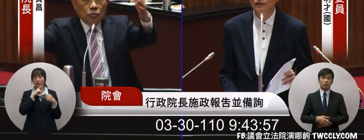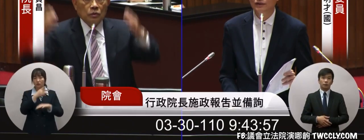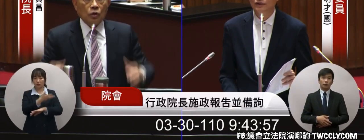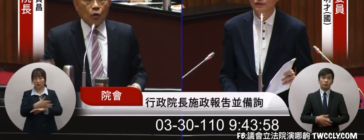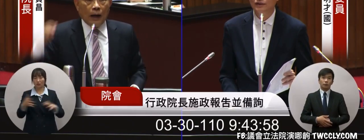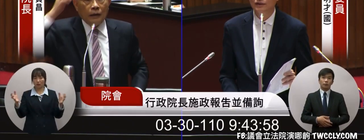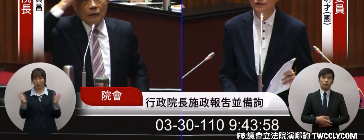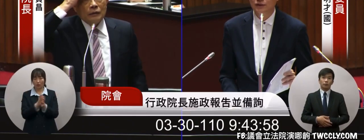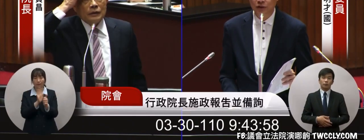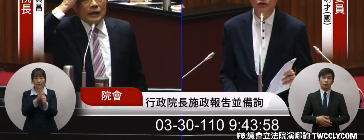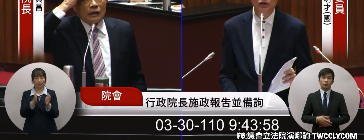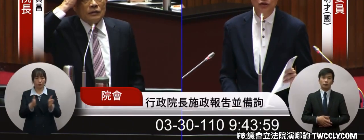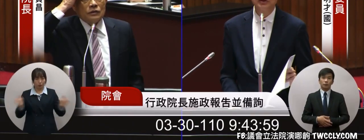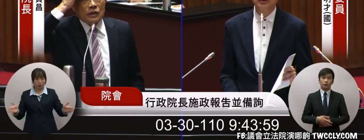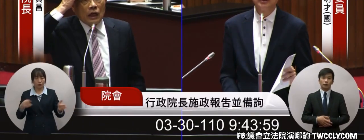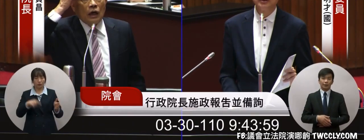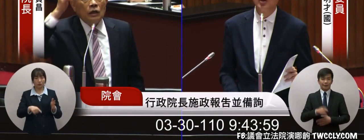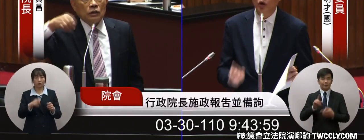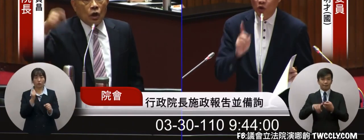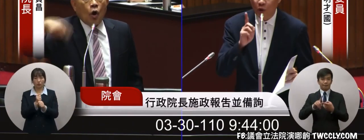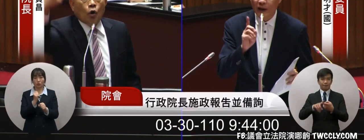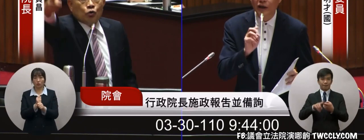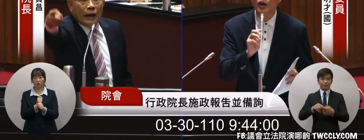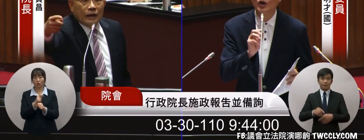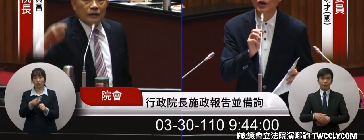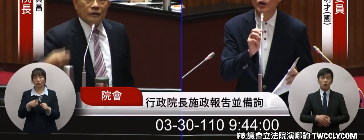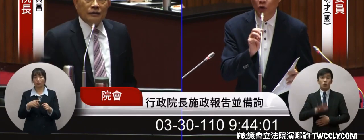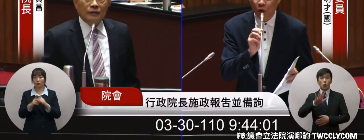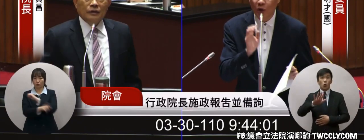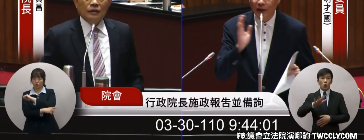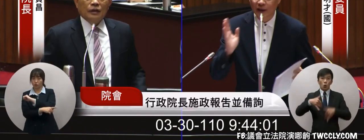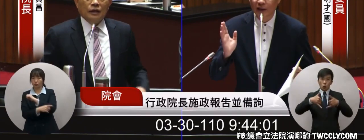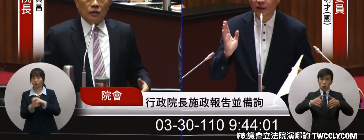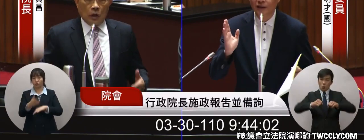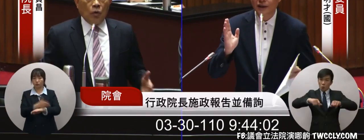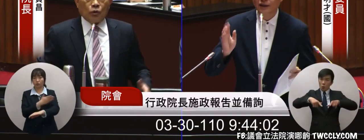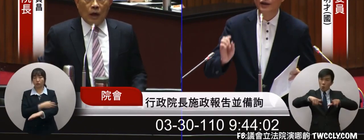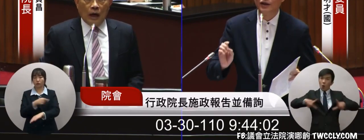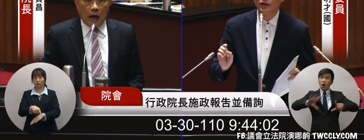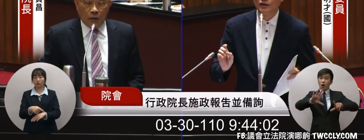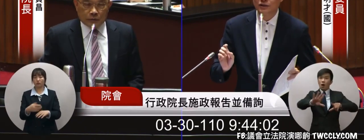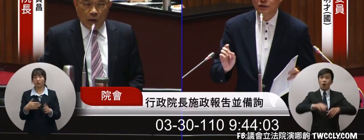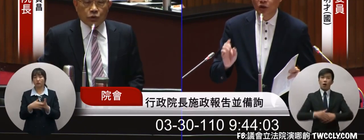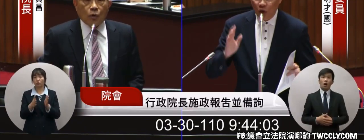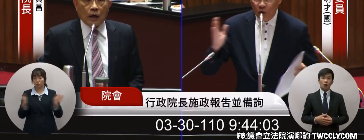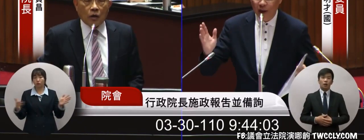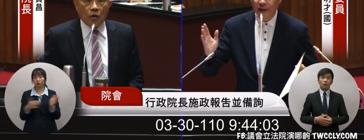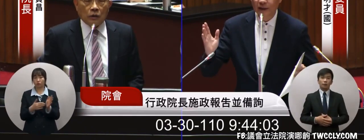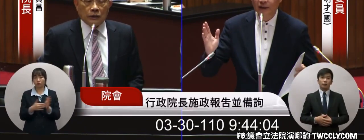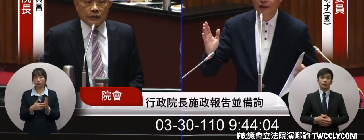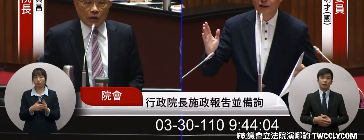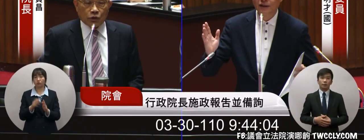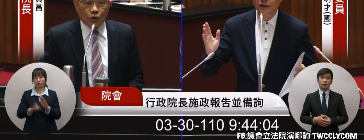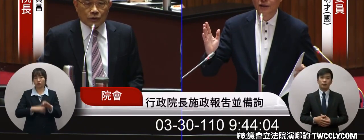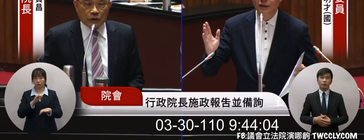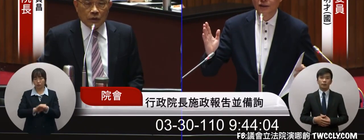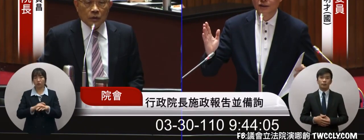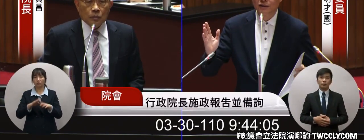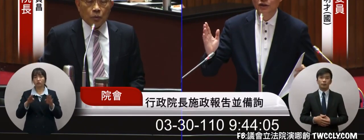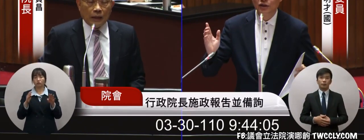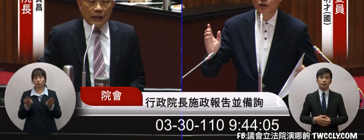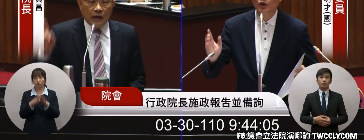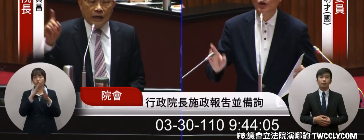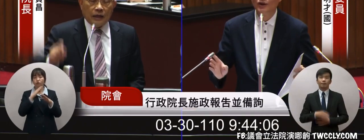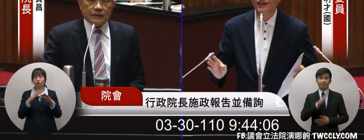個路透寬你講的這個有拓寬了有拓寬了有拓寬了早就完工而且早就通車